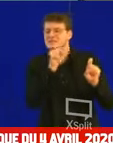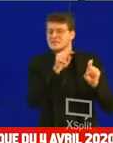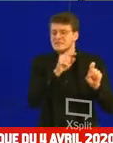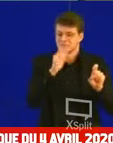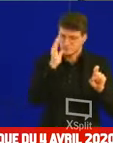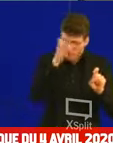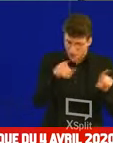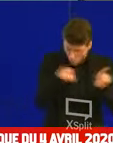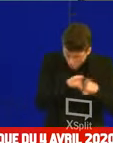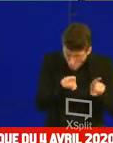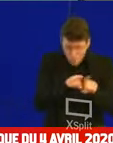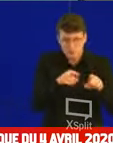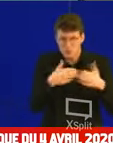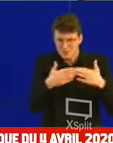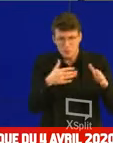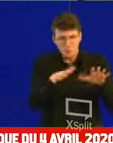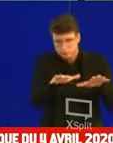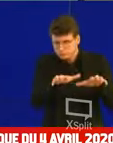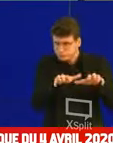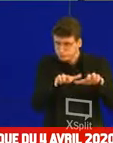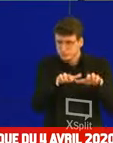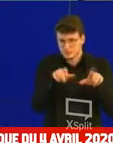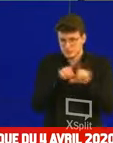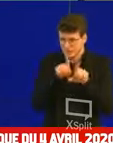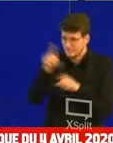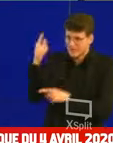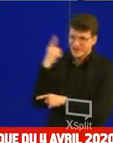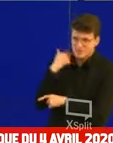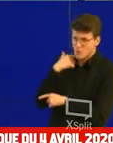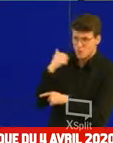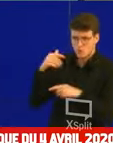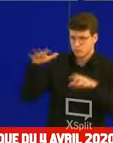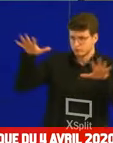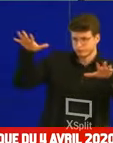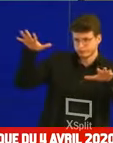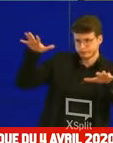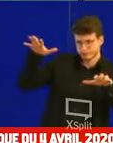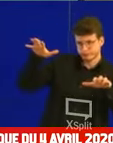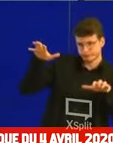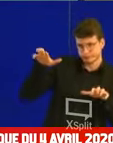tract in the math équipe d'un niveau